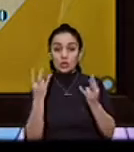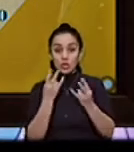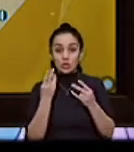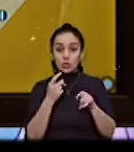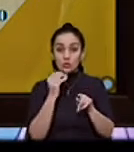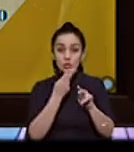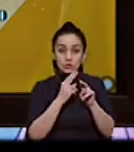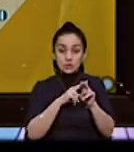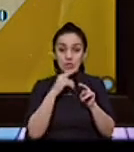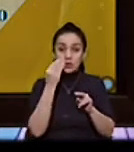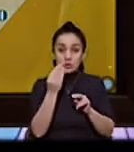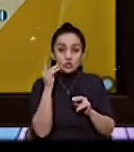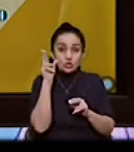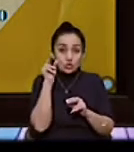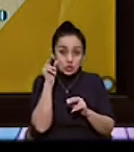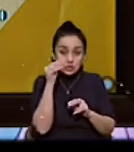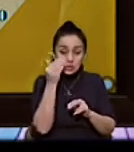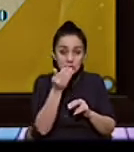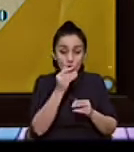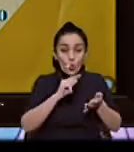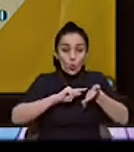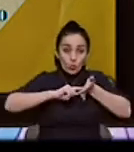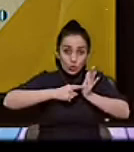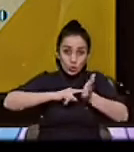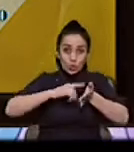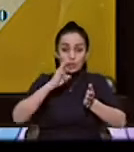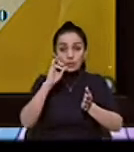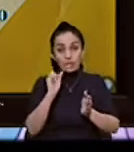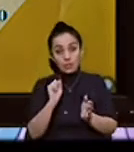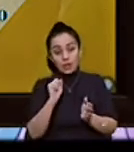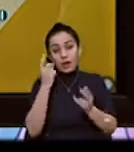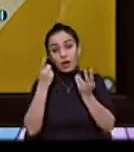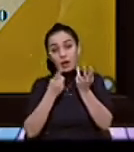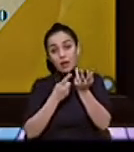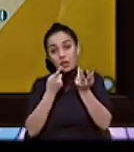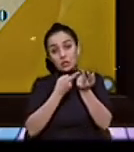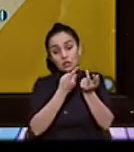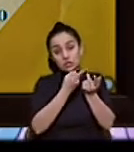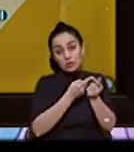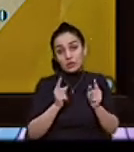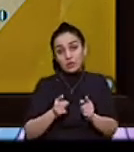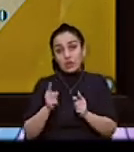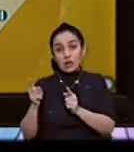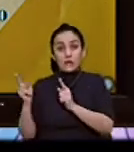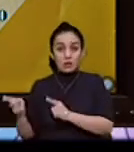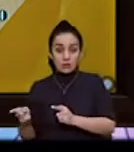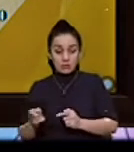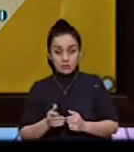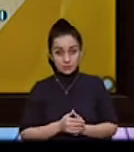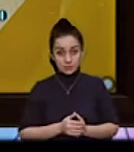надо долю этого числа умножить на количество долей.